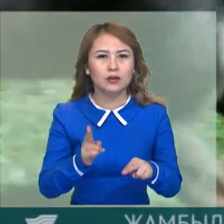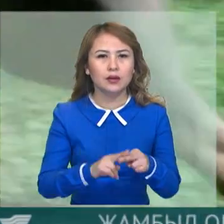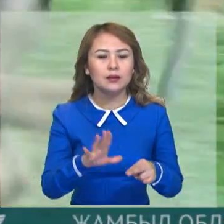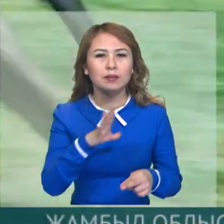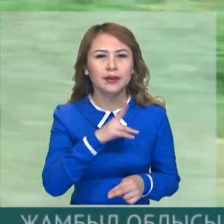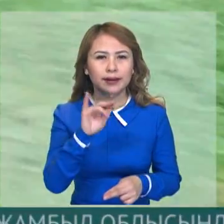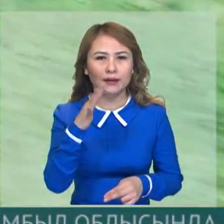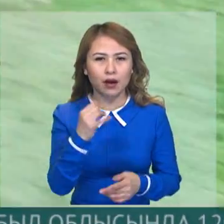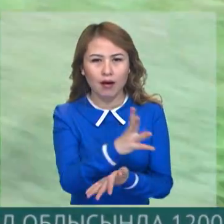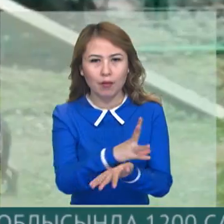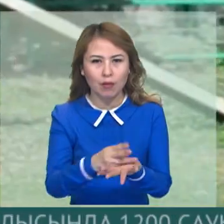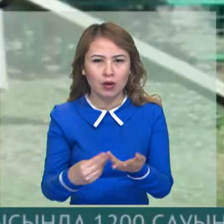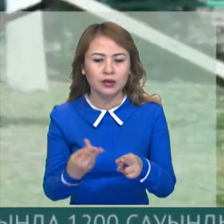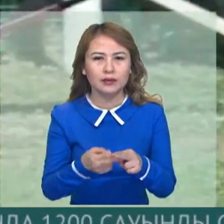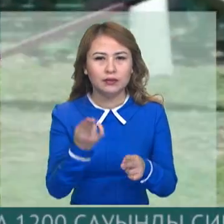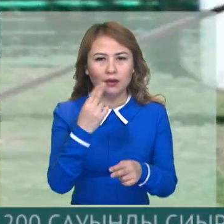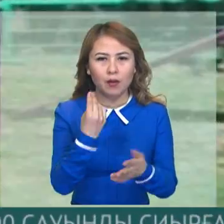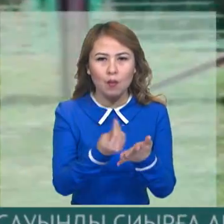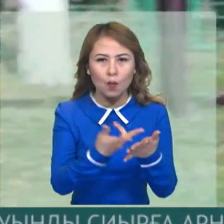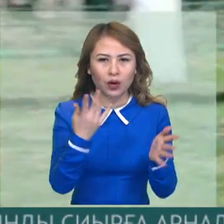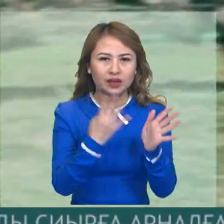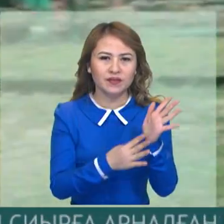басылымдардың хабарлауынша 4 аяқтылардың ДНК-сы